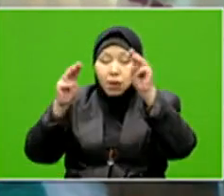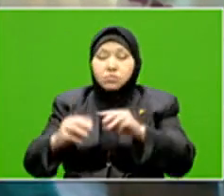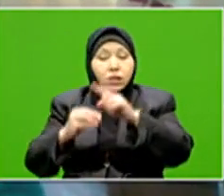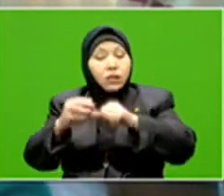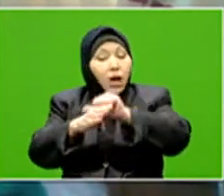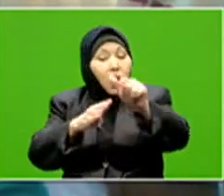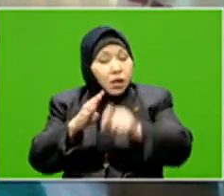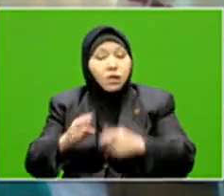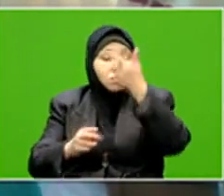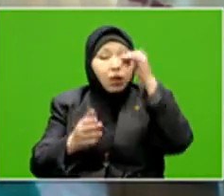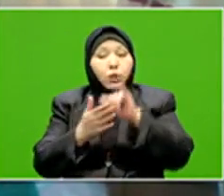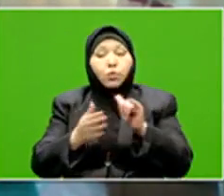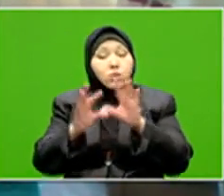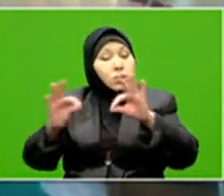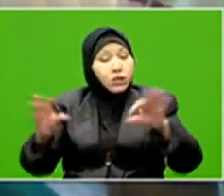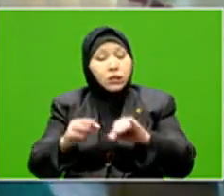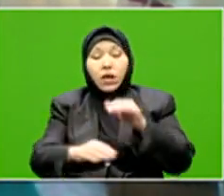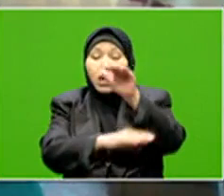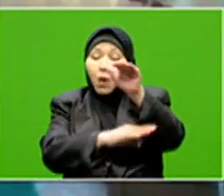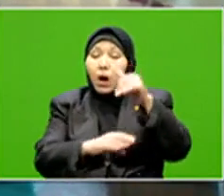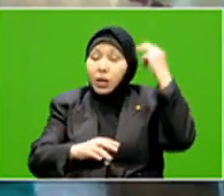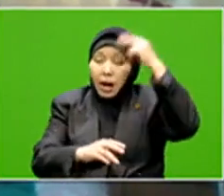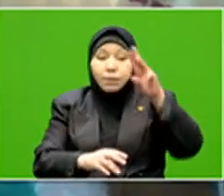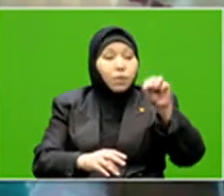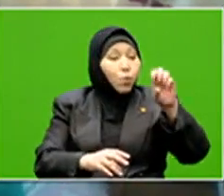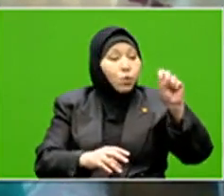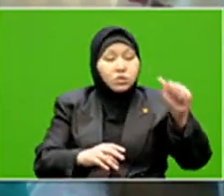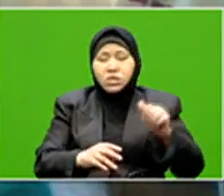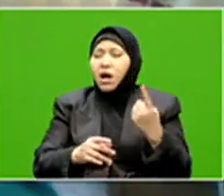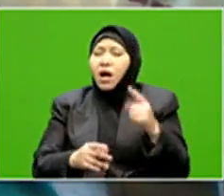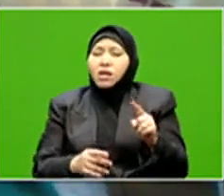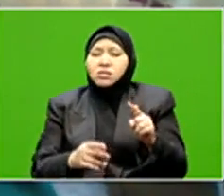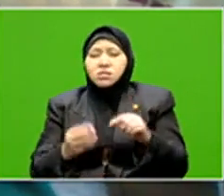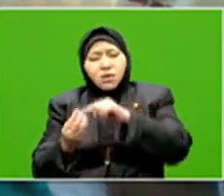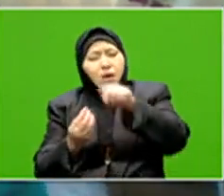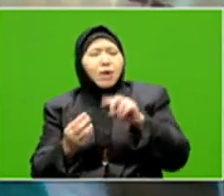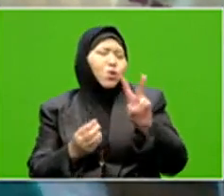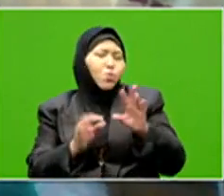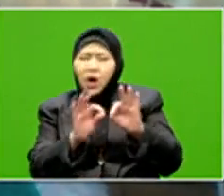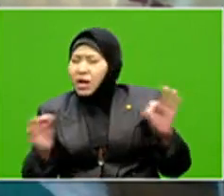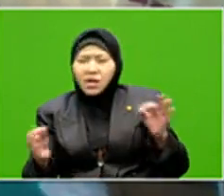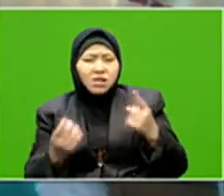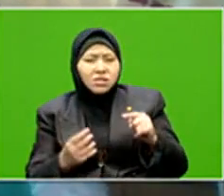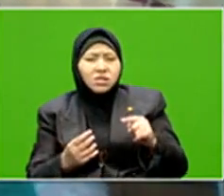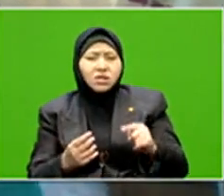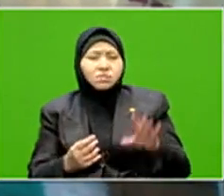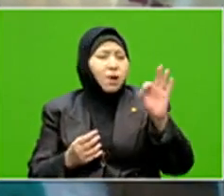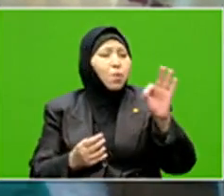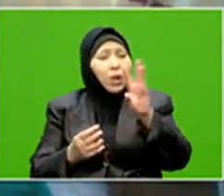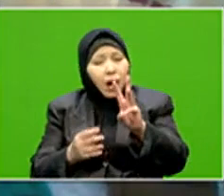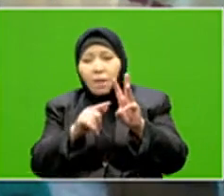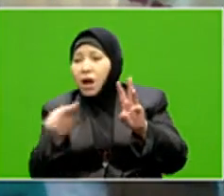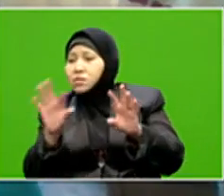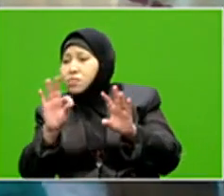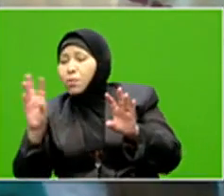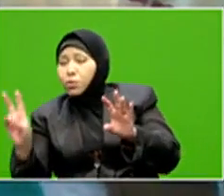Kerana itulah kita lihat cerita dakwah Nabi Musa dengan Firaun ini hanya berlegar sekitar dua ayat, ayat 96-97, tetapi ia